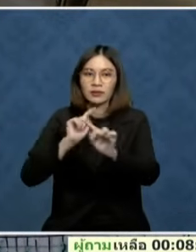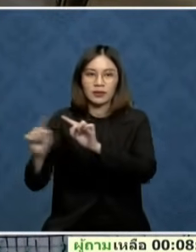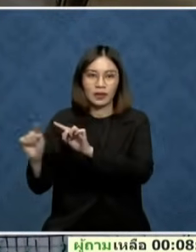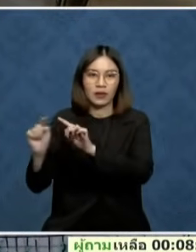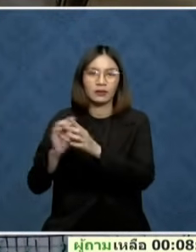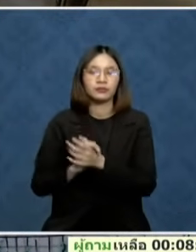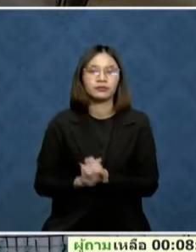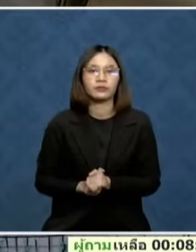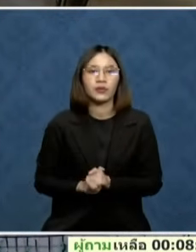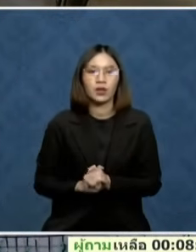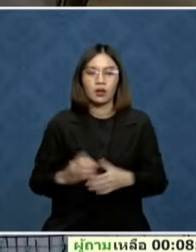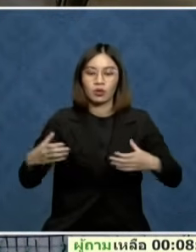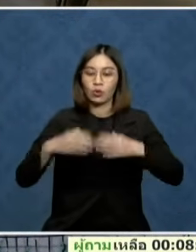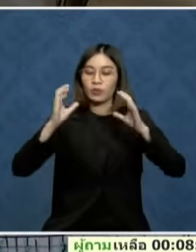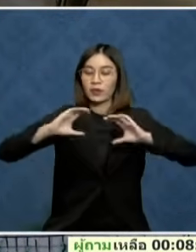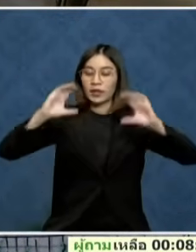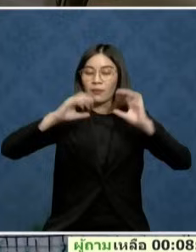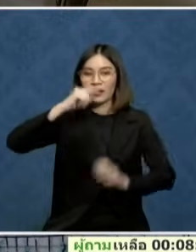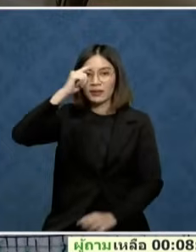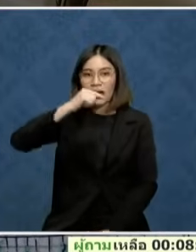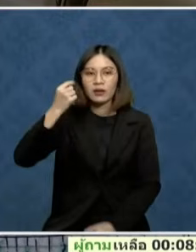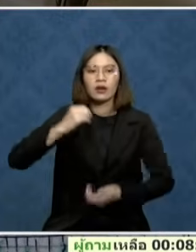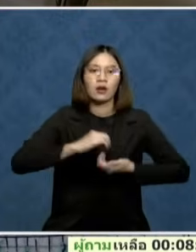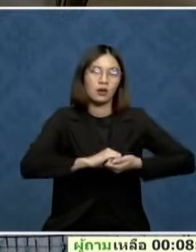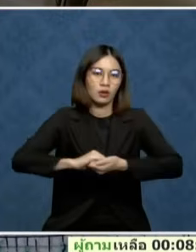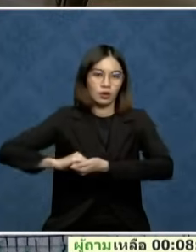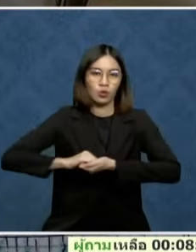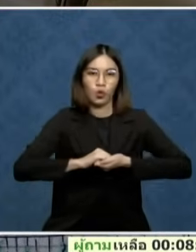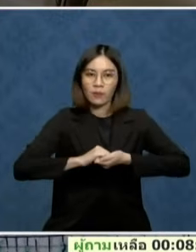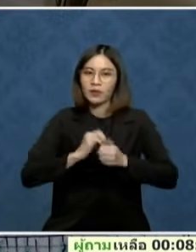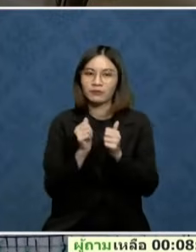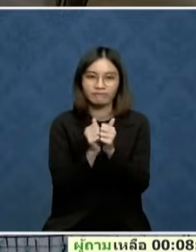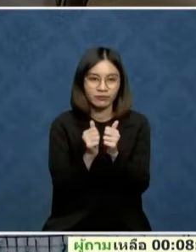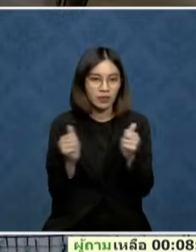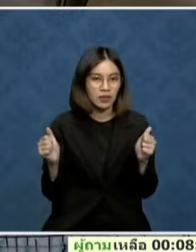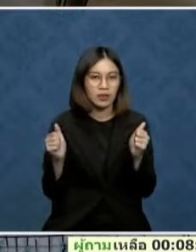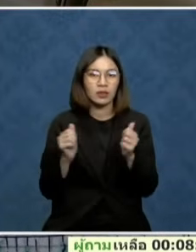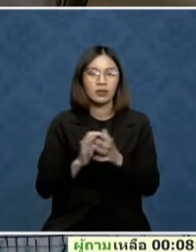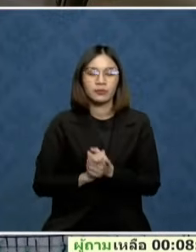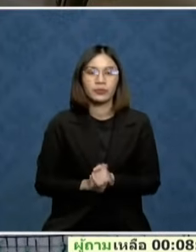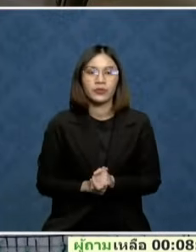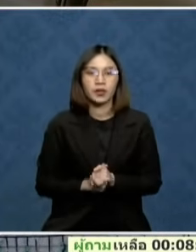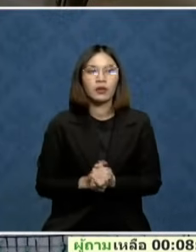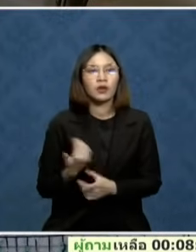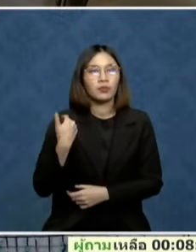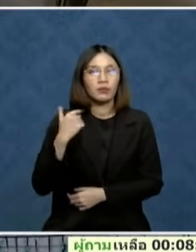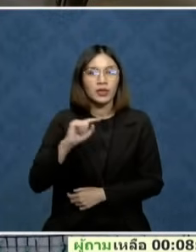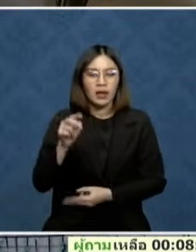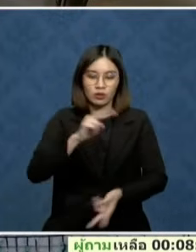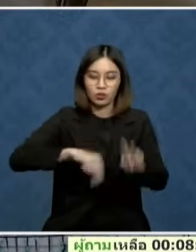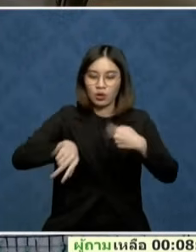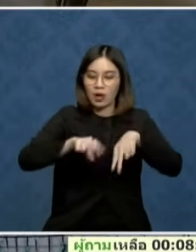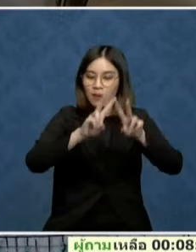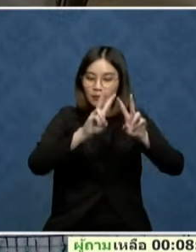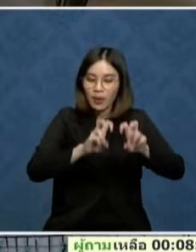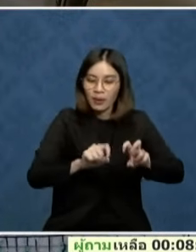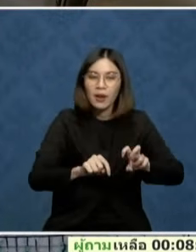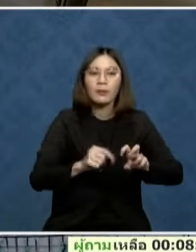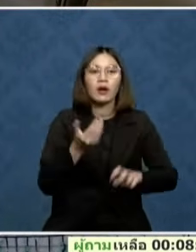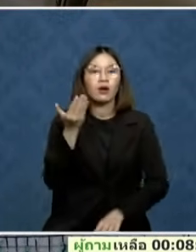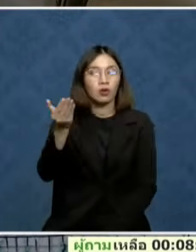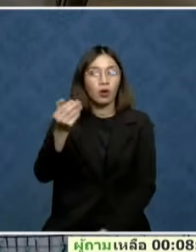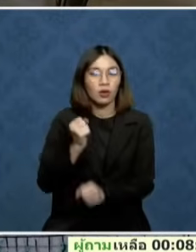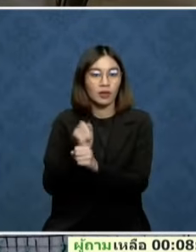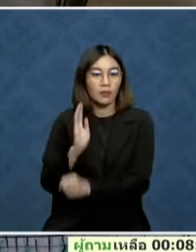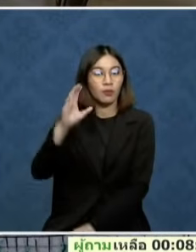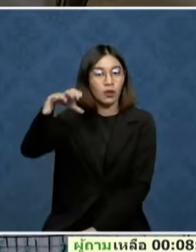ามรัฐบาลไทยให้ความร่วมมือด้วยดีเสมอมาแล้วก็มีการตรวจสอบและขอให้บ